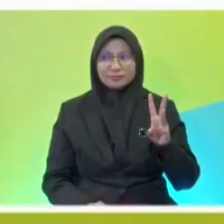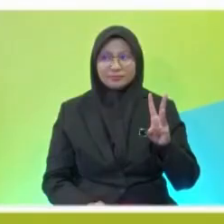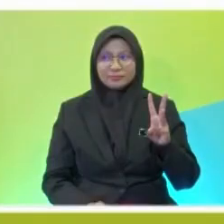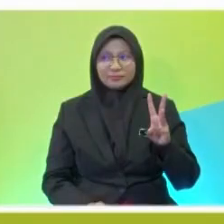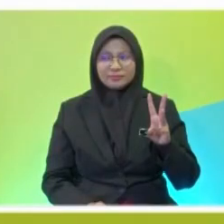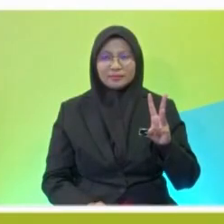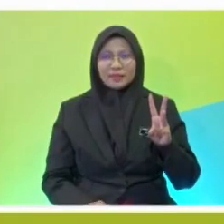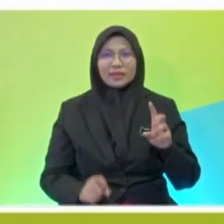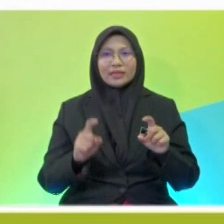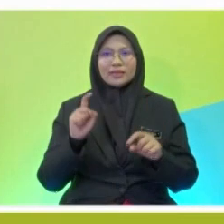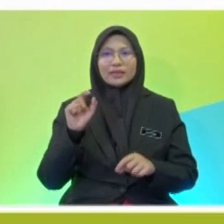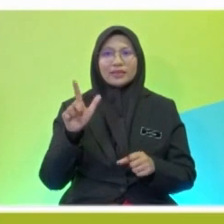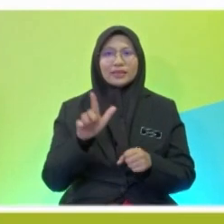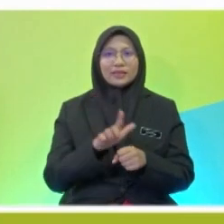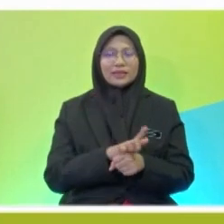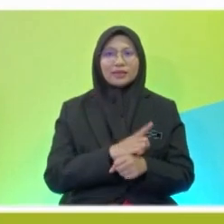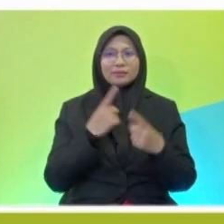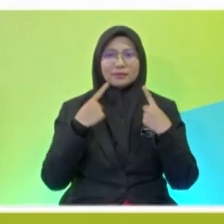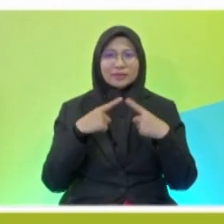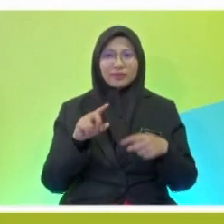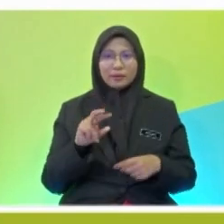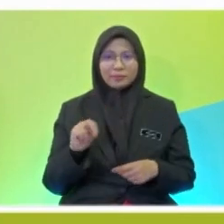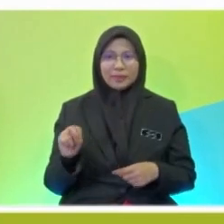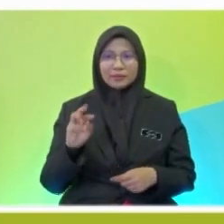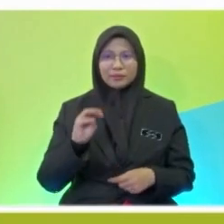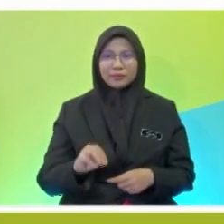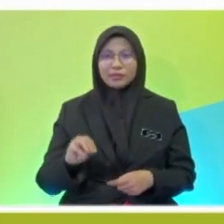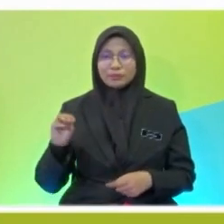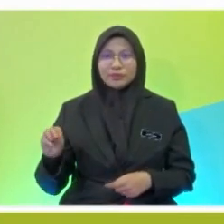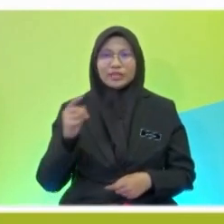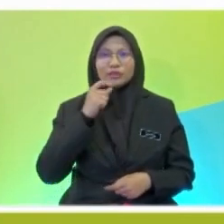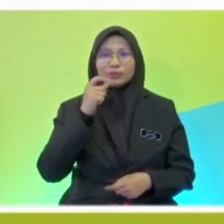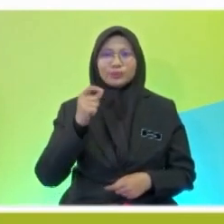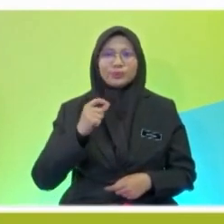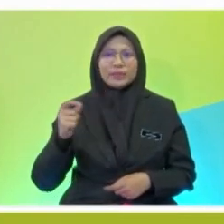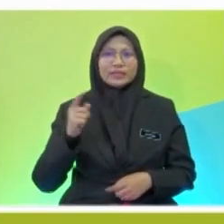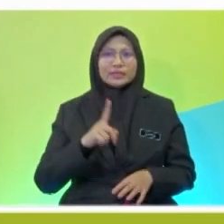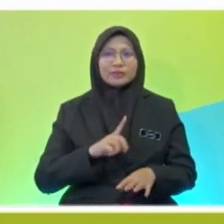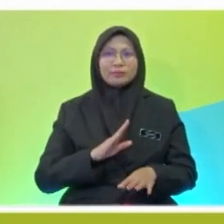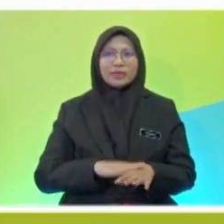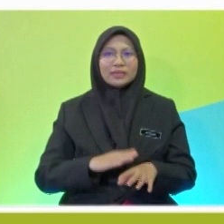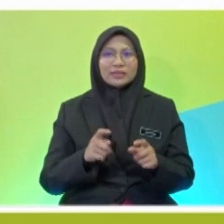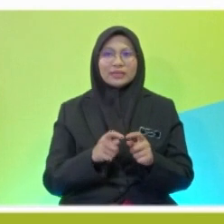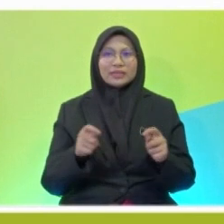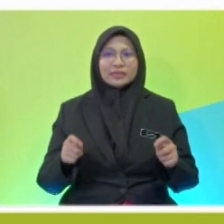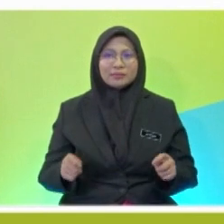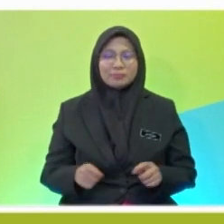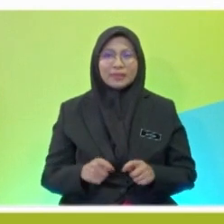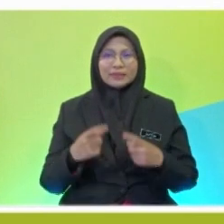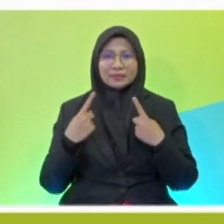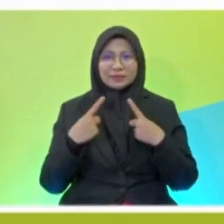melengkapkan jawaban pada ruang jawaban jadi diberi rajah ini nah calon Kebi hanya telah